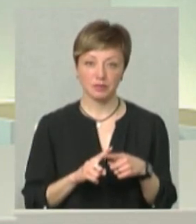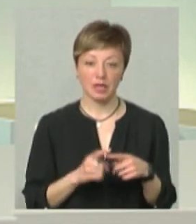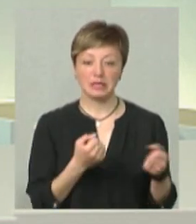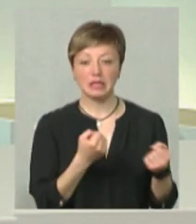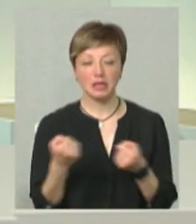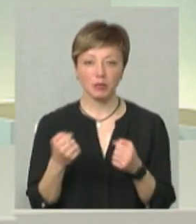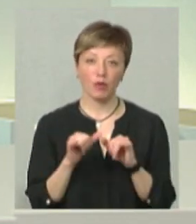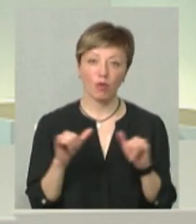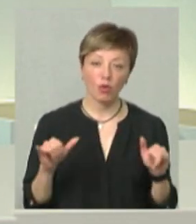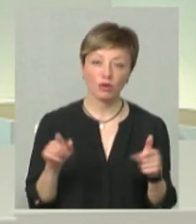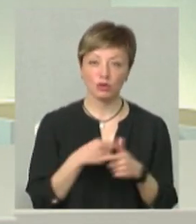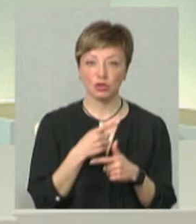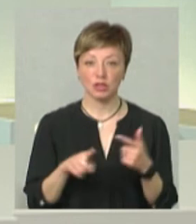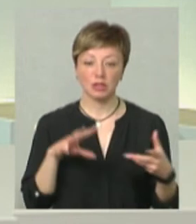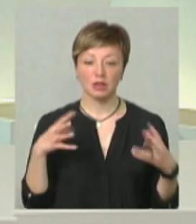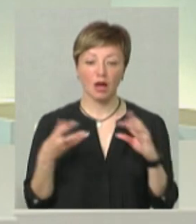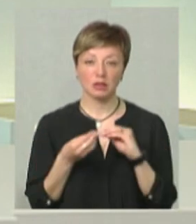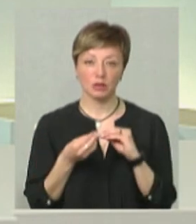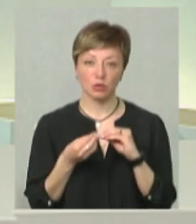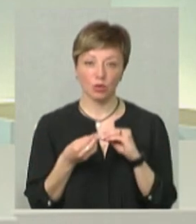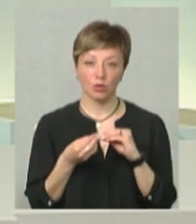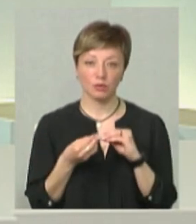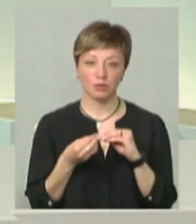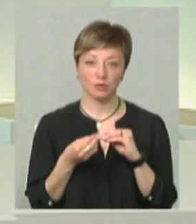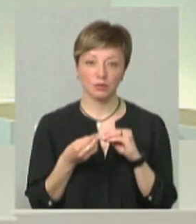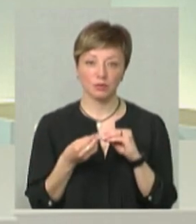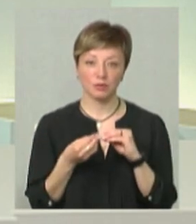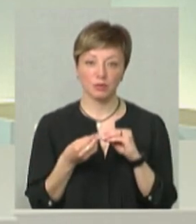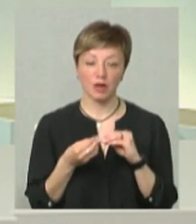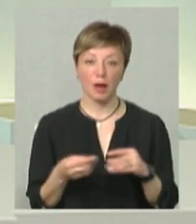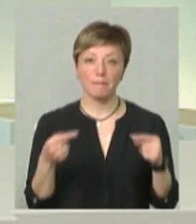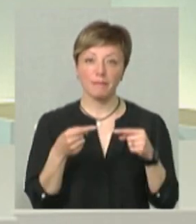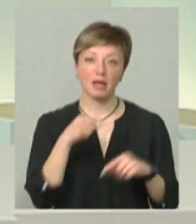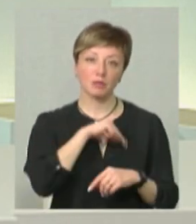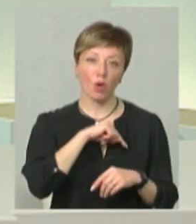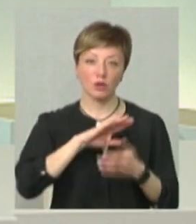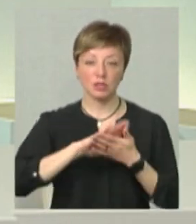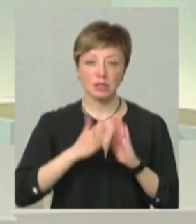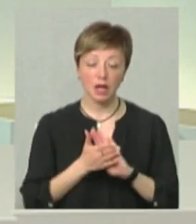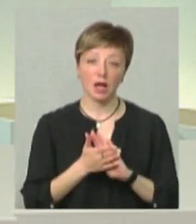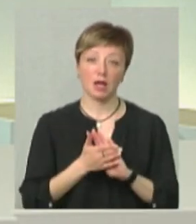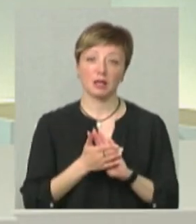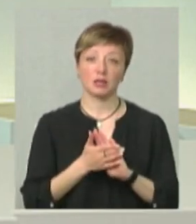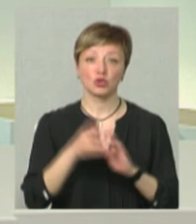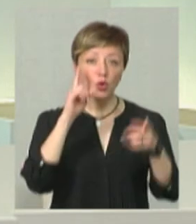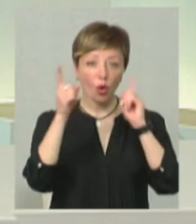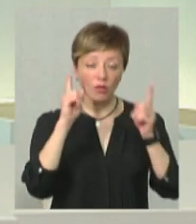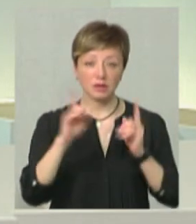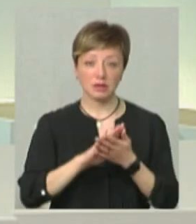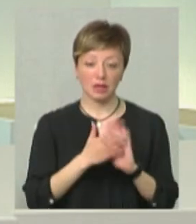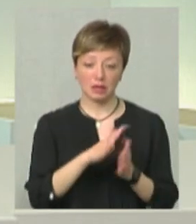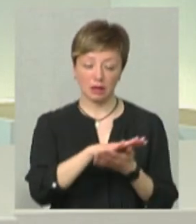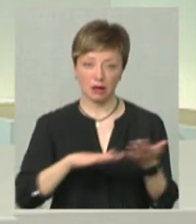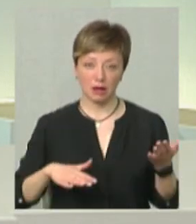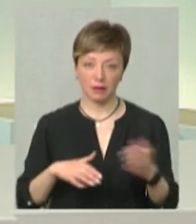у розвитку, чи це наслідок певних психологічних станів, це шокові стани і так